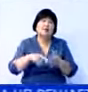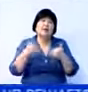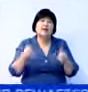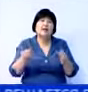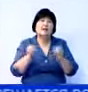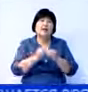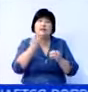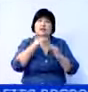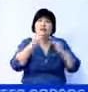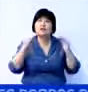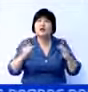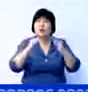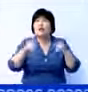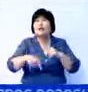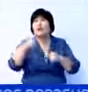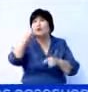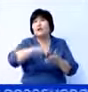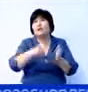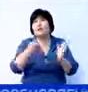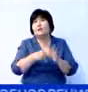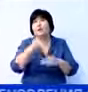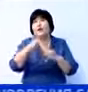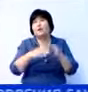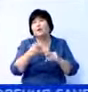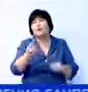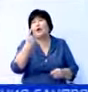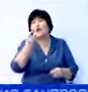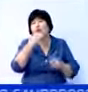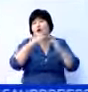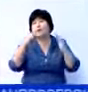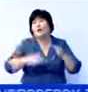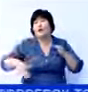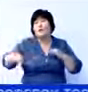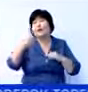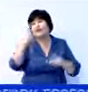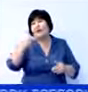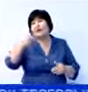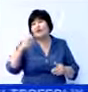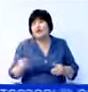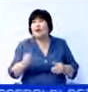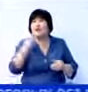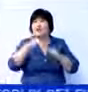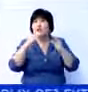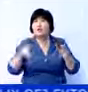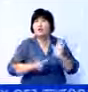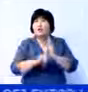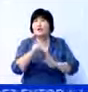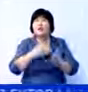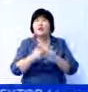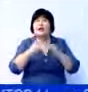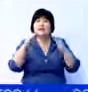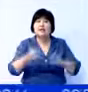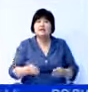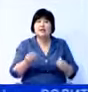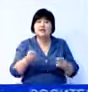10 тепличных комплексов. В следующем году планируется построить еще одну теплицу площадью 2 гектара. Теплицы вносят свою лепту и в снижение цен.